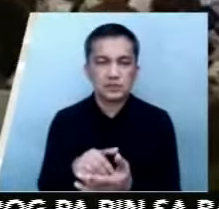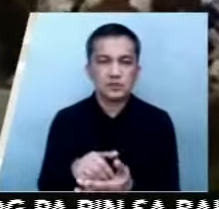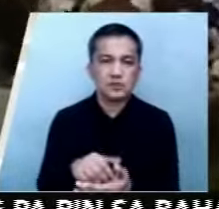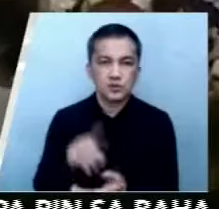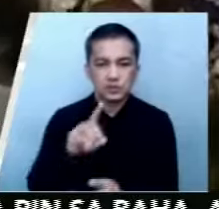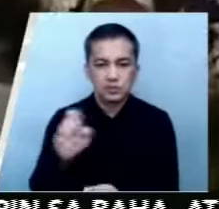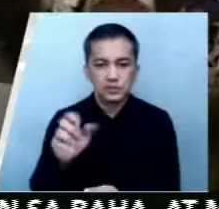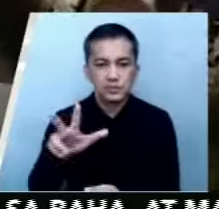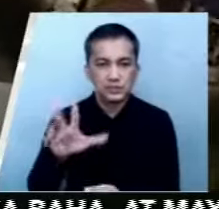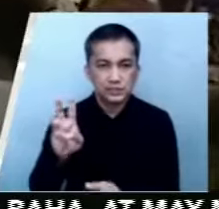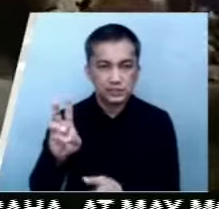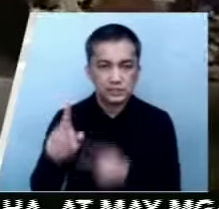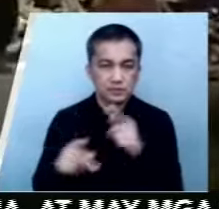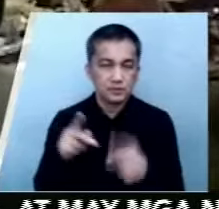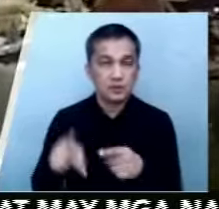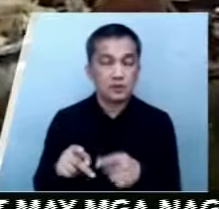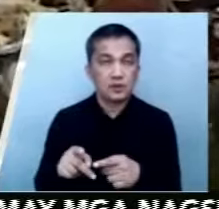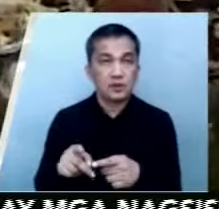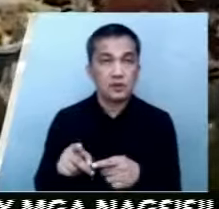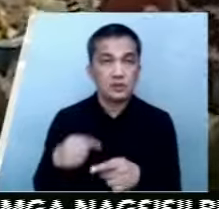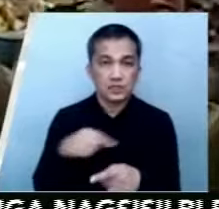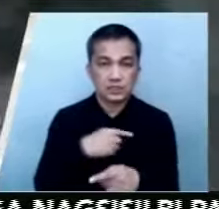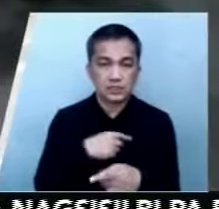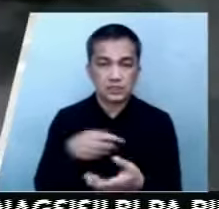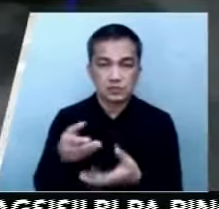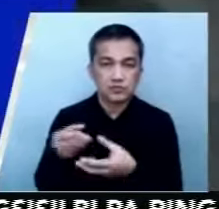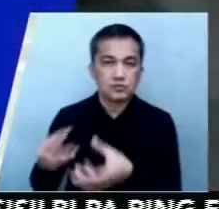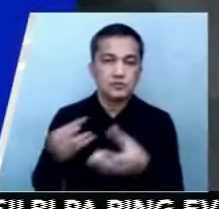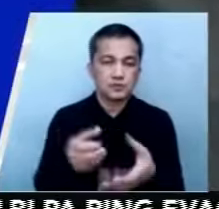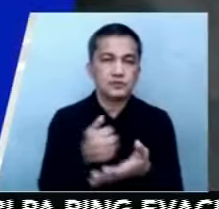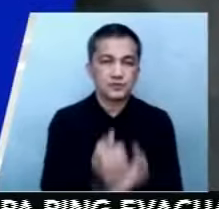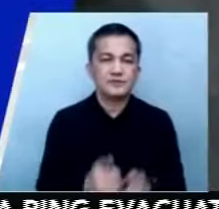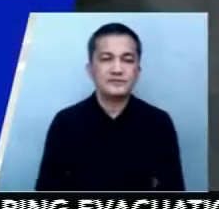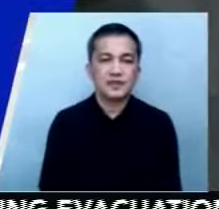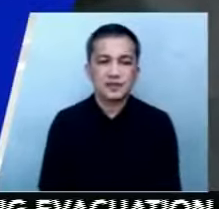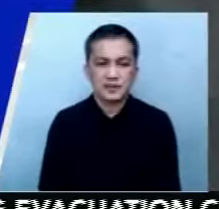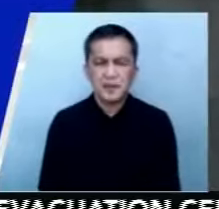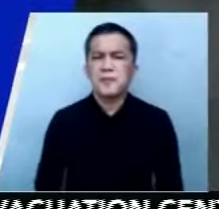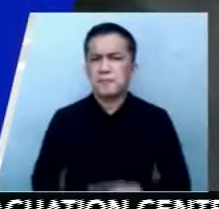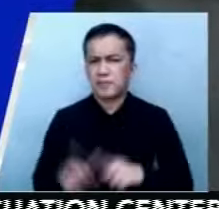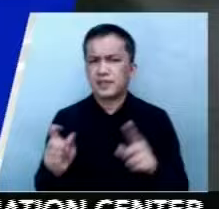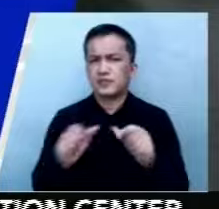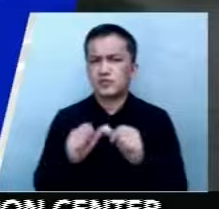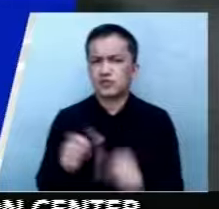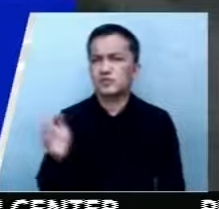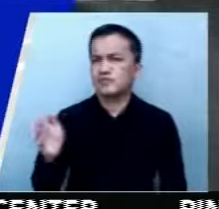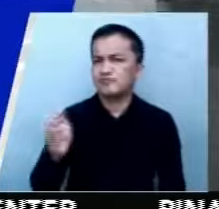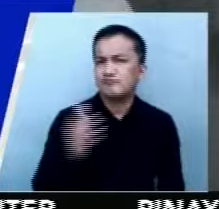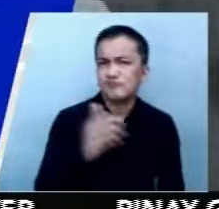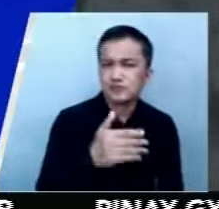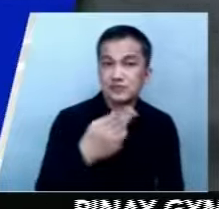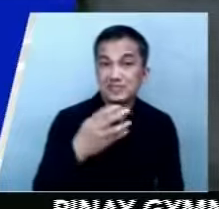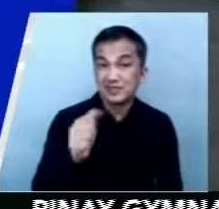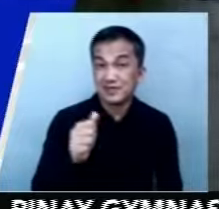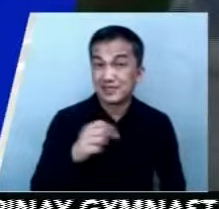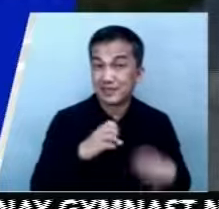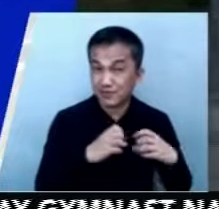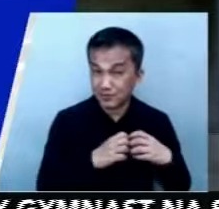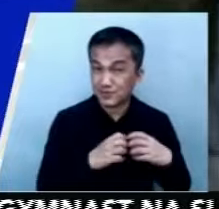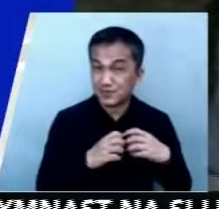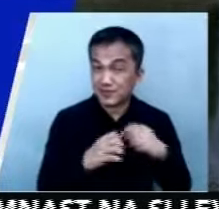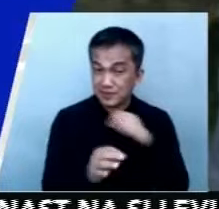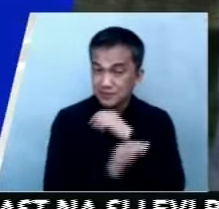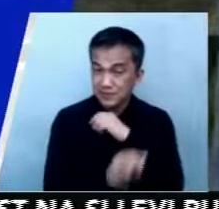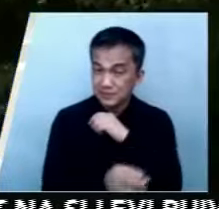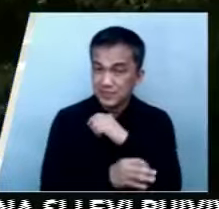23,136 katao na ang ating nahatiran ng tulong. Pero patuloy na mag-iikot ang GMA Kapuso Foundation sa mga lugar